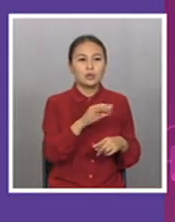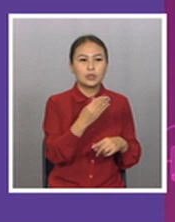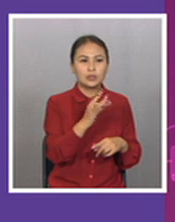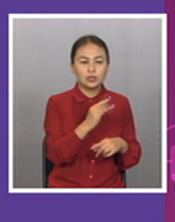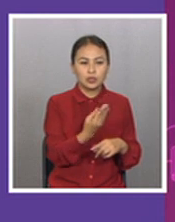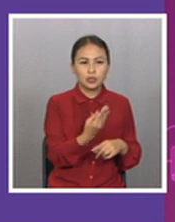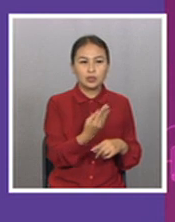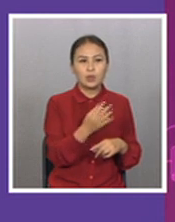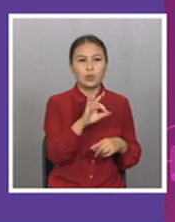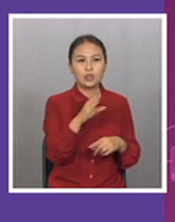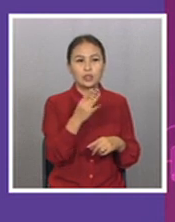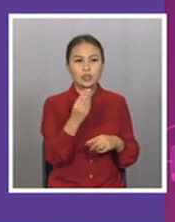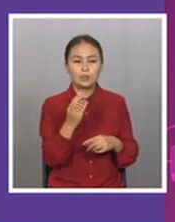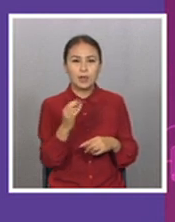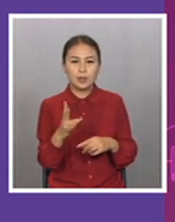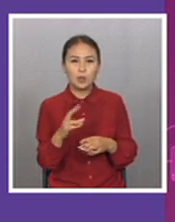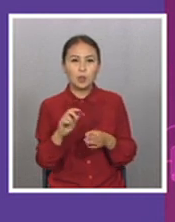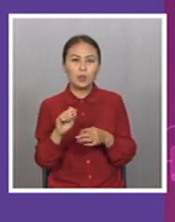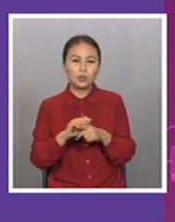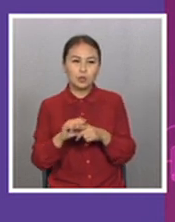Өшіргіш пен өшіру.